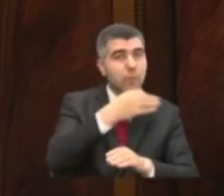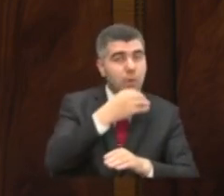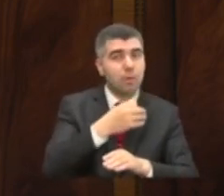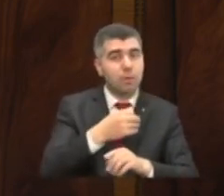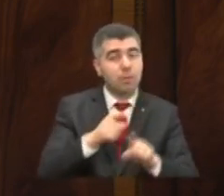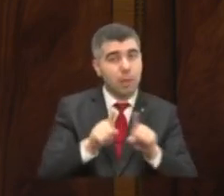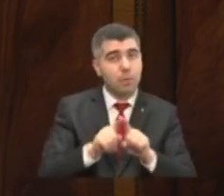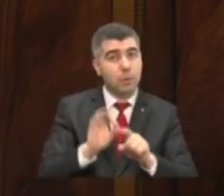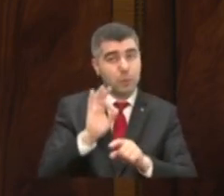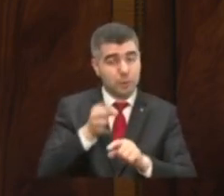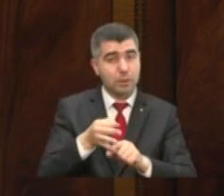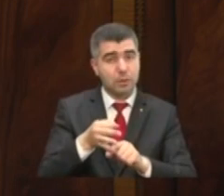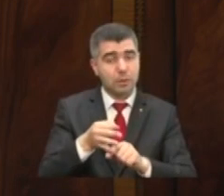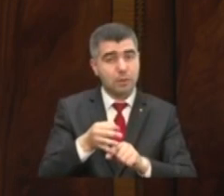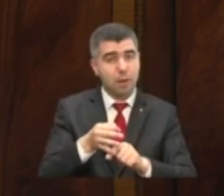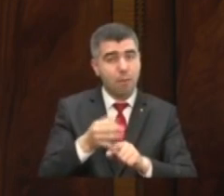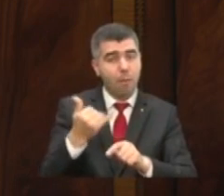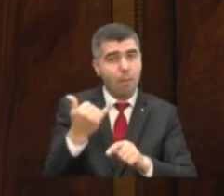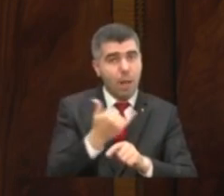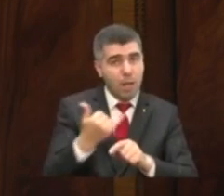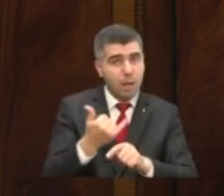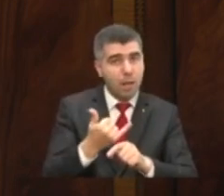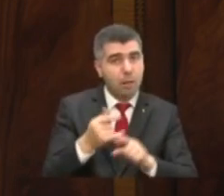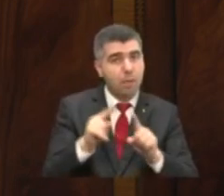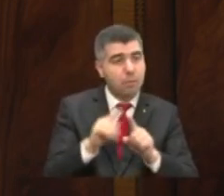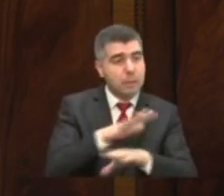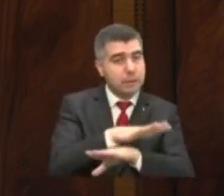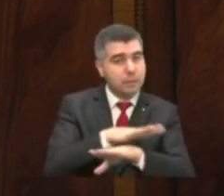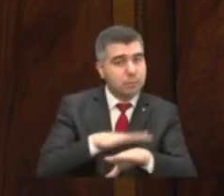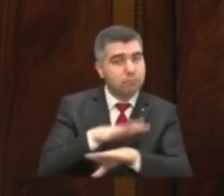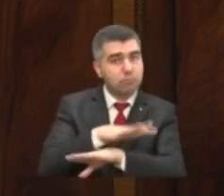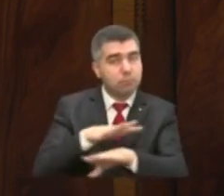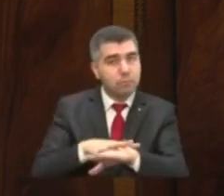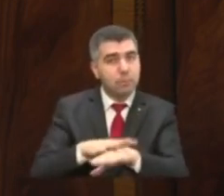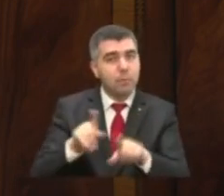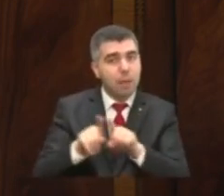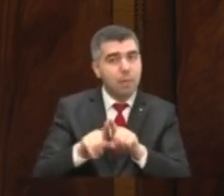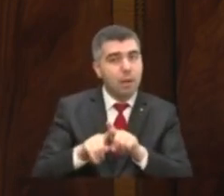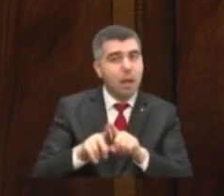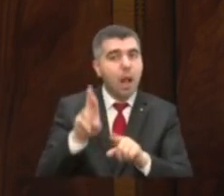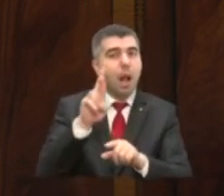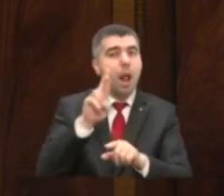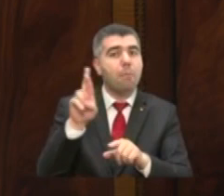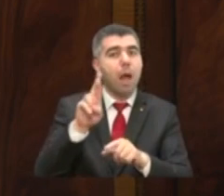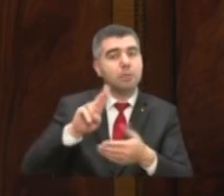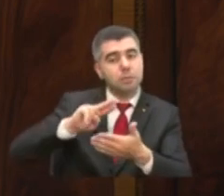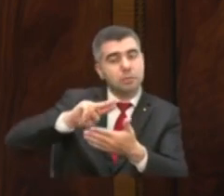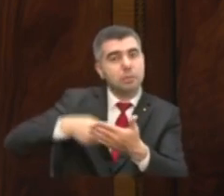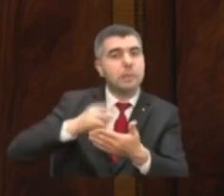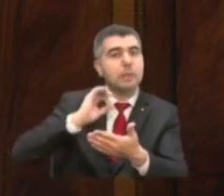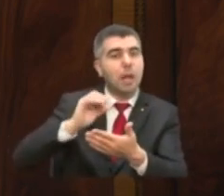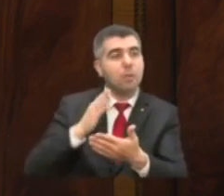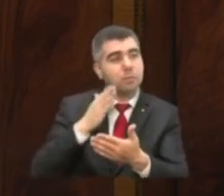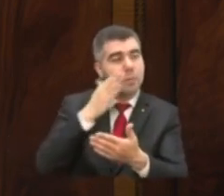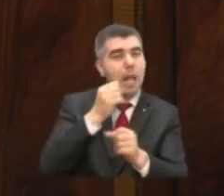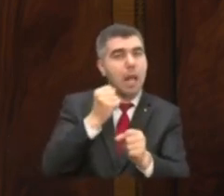رئيس الحكومة كانت تكلموا على الجهوية المتقدمة، مازال كاين تعيينات من وزارة الصحة،